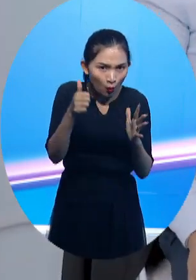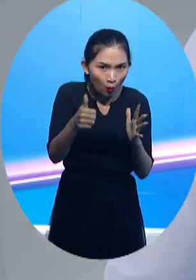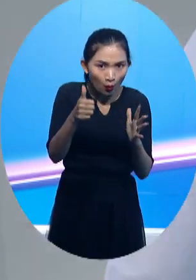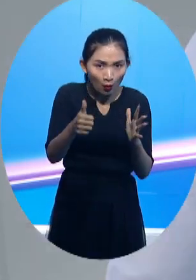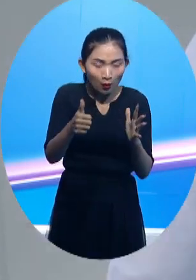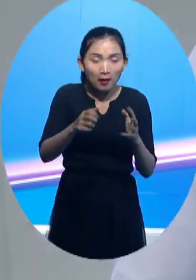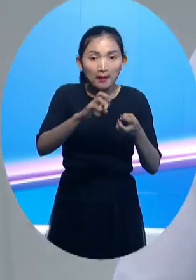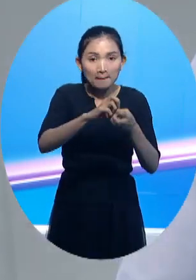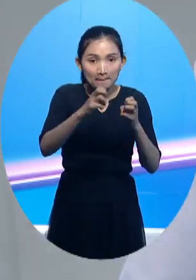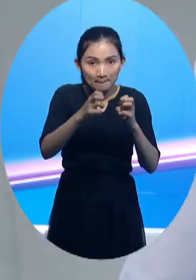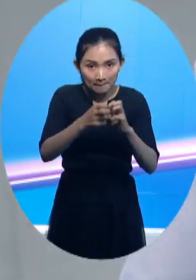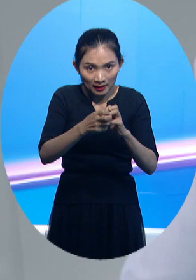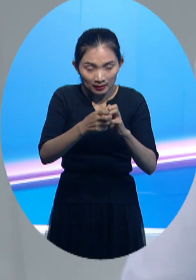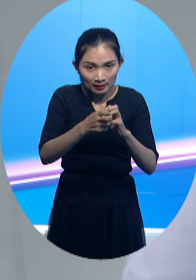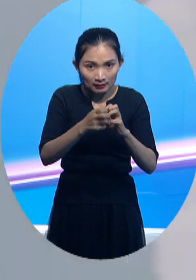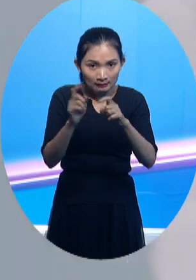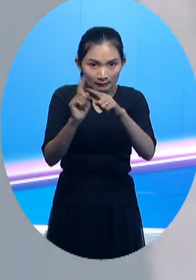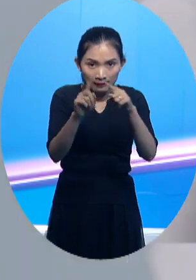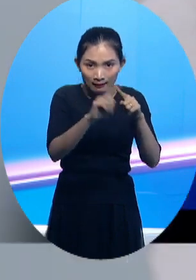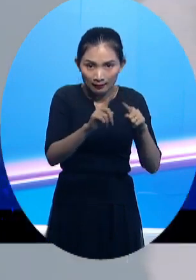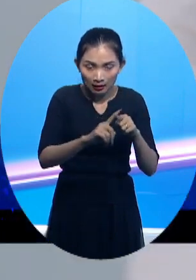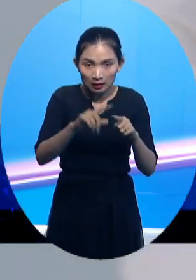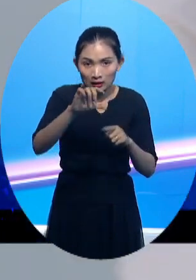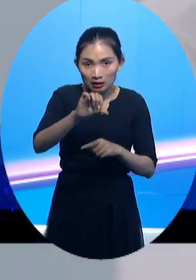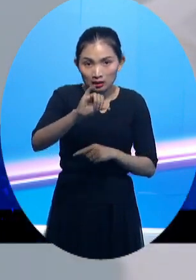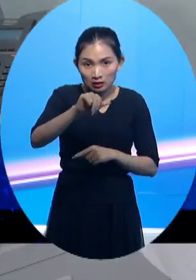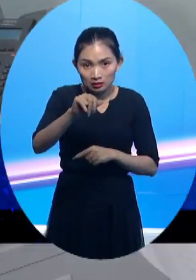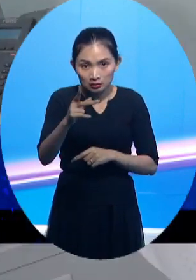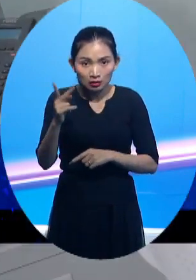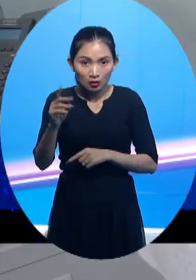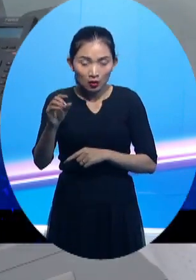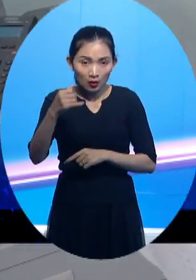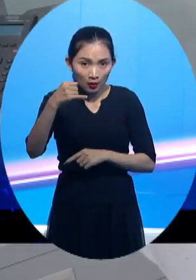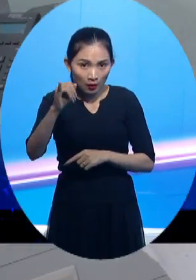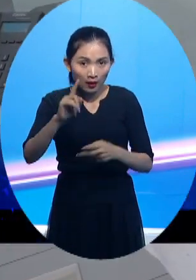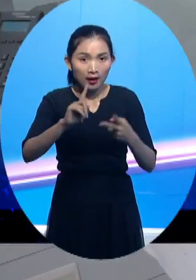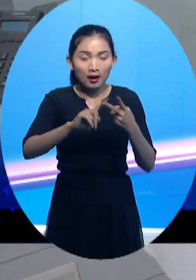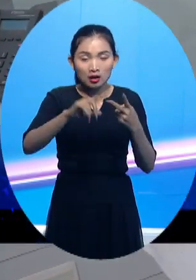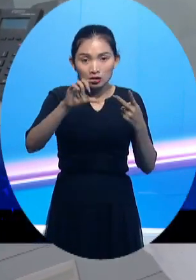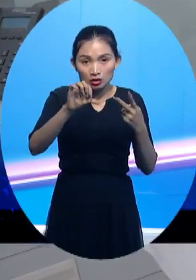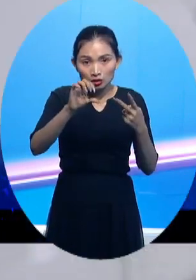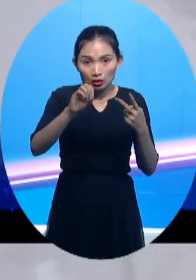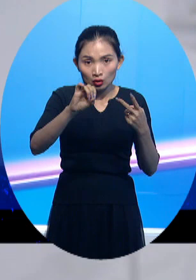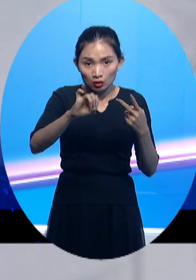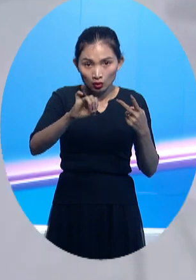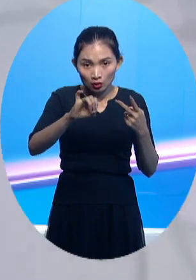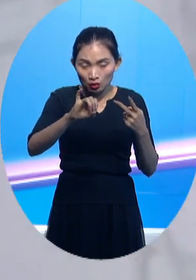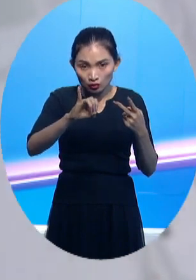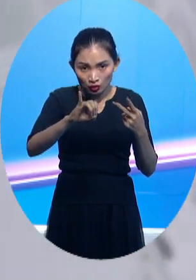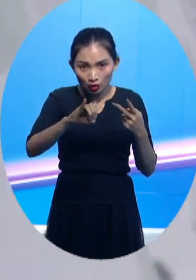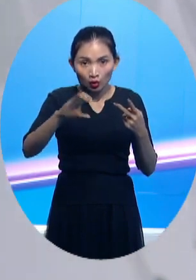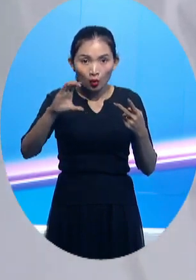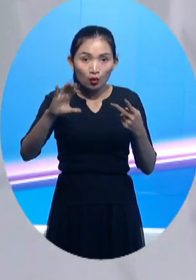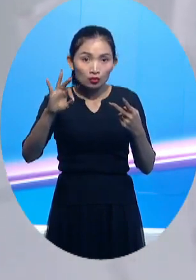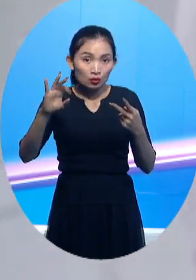miễn dịch tự động hệ thống máy sinh hóa tự động máy soi cổ tử cung sàn lọc phát hiện ung thư cổ tử cung sớm đem đến cho khách hàng chất